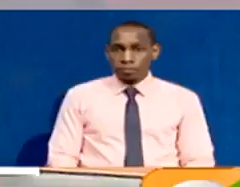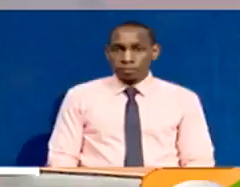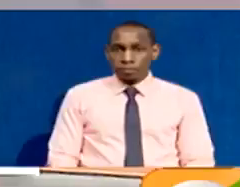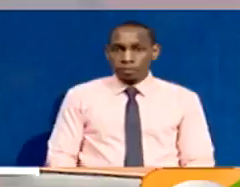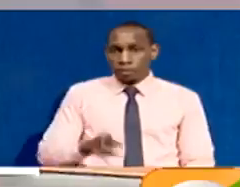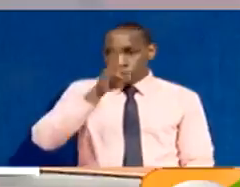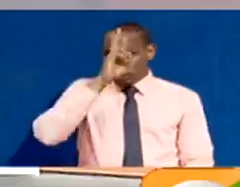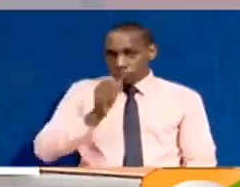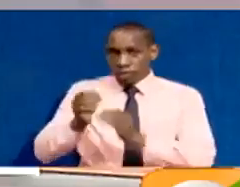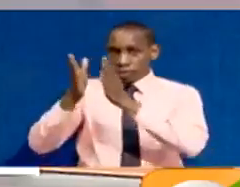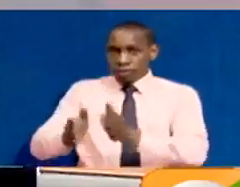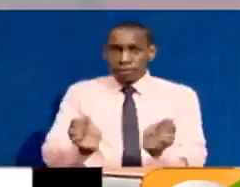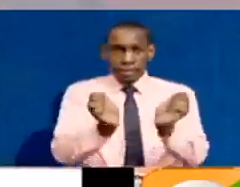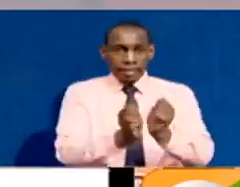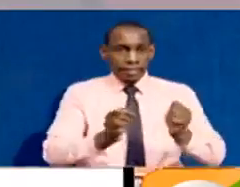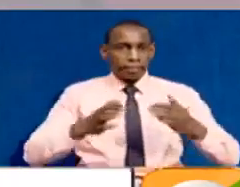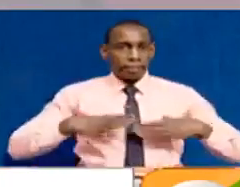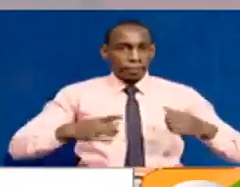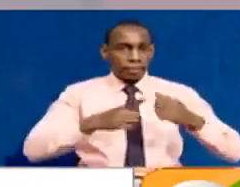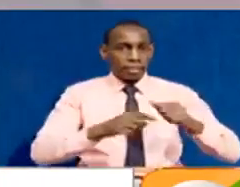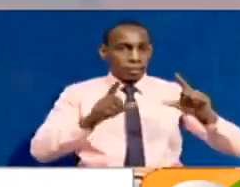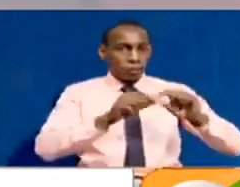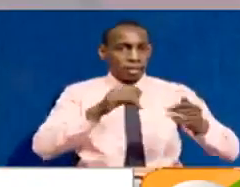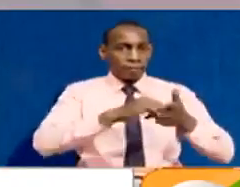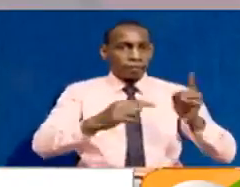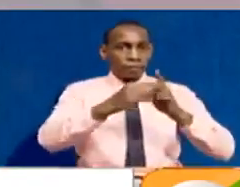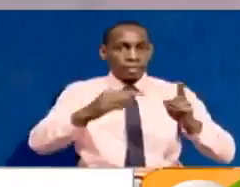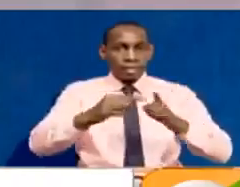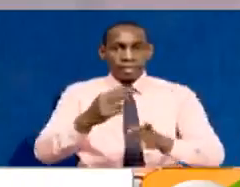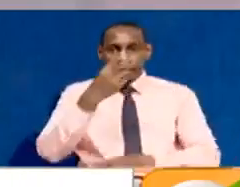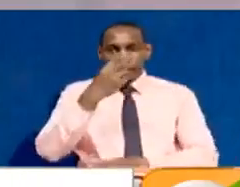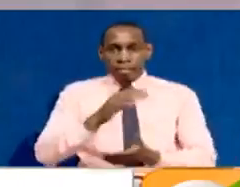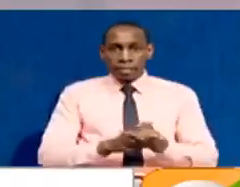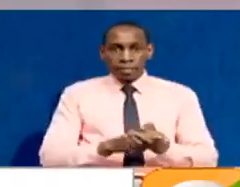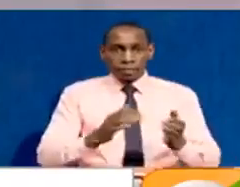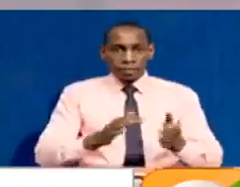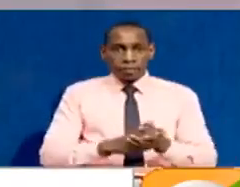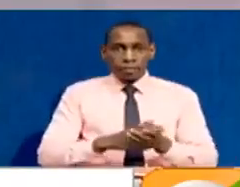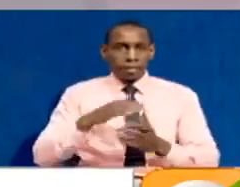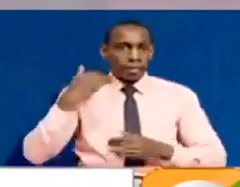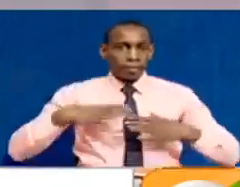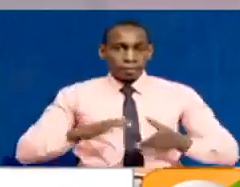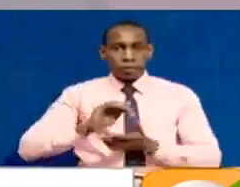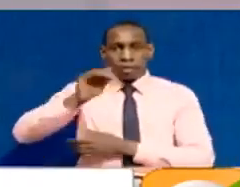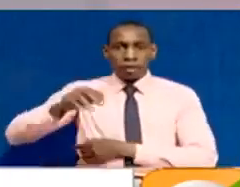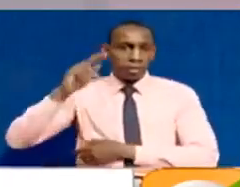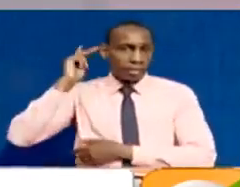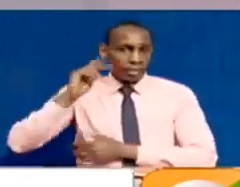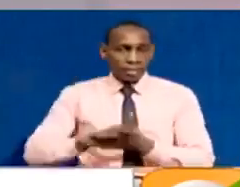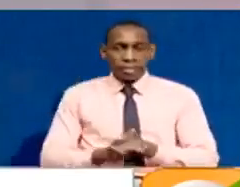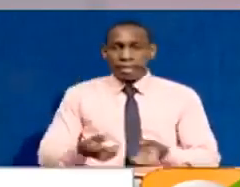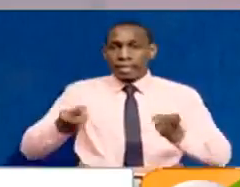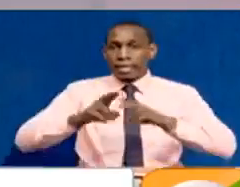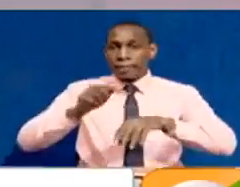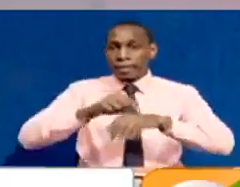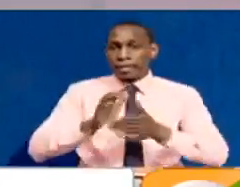Na maafisa wa polisi wamewakamata watu sita wanaodaiwa kuhusika na mauaji washukiwa ushirikina katika eneo la Marani katika kaunti ya Kisii.